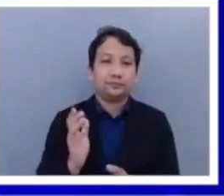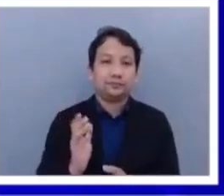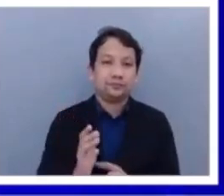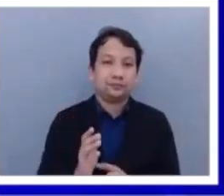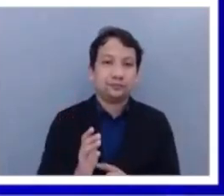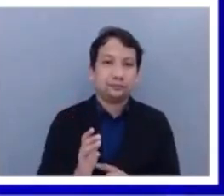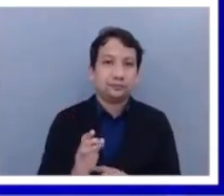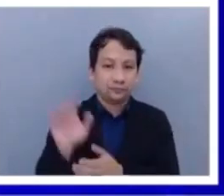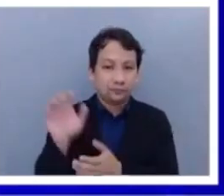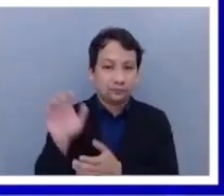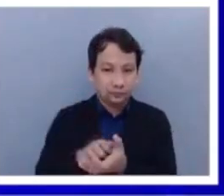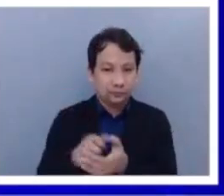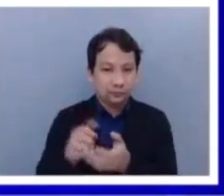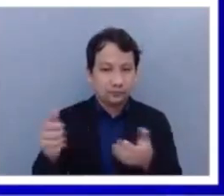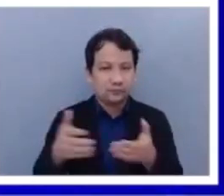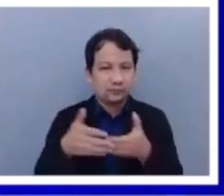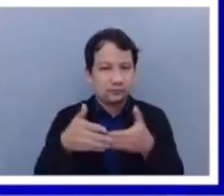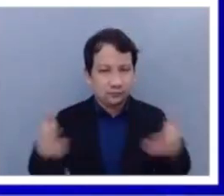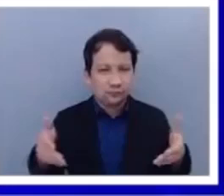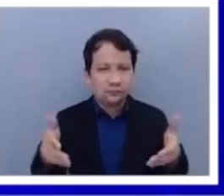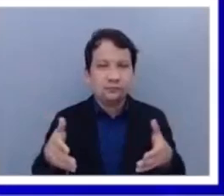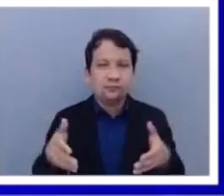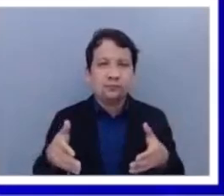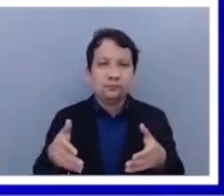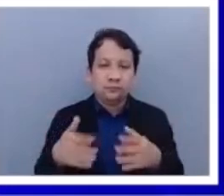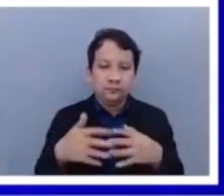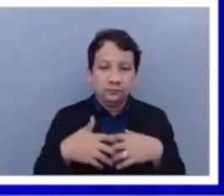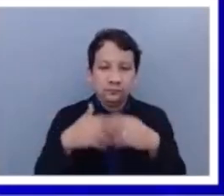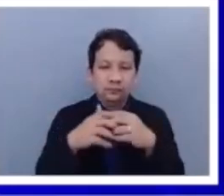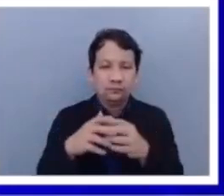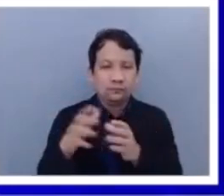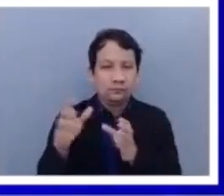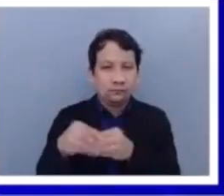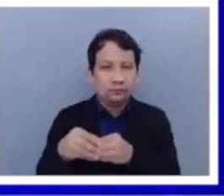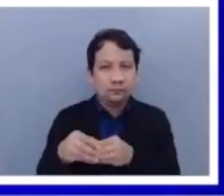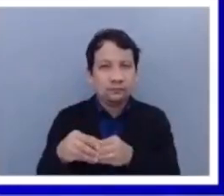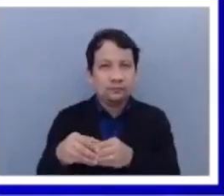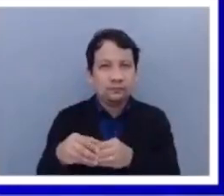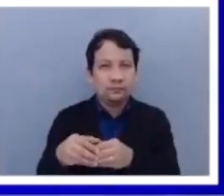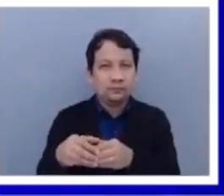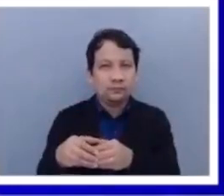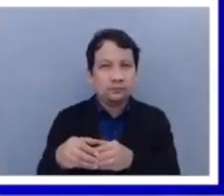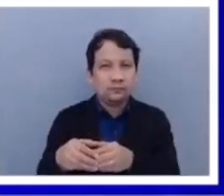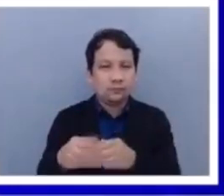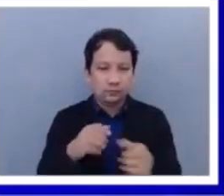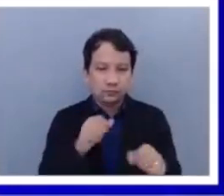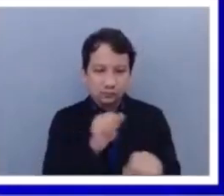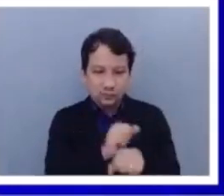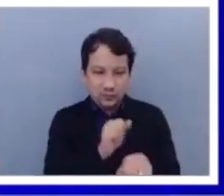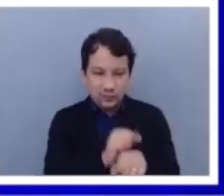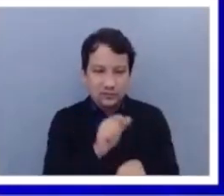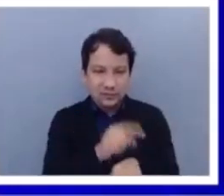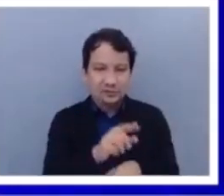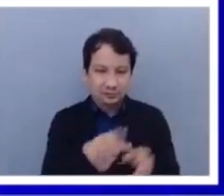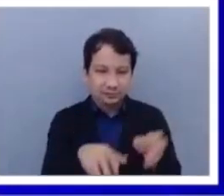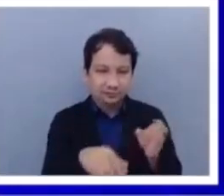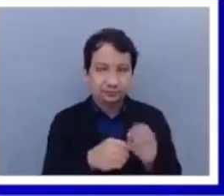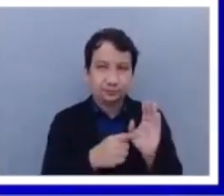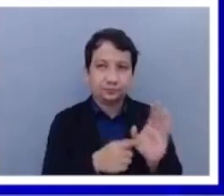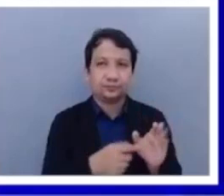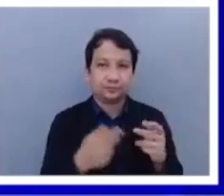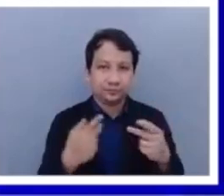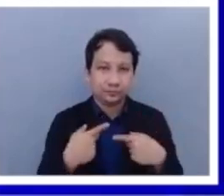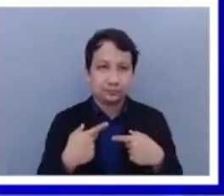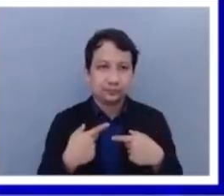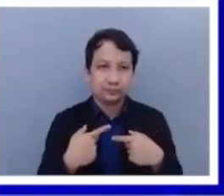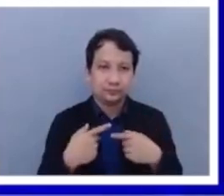mayroon din malaking component nila na nasa employed group naman. So mayroon talagang dynamics